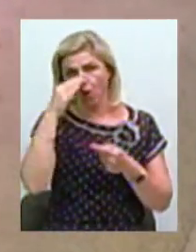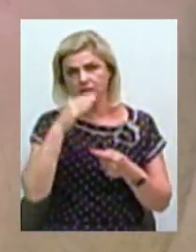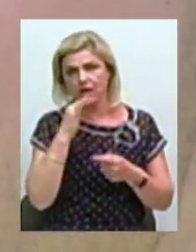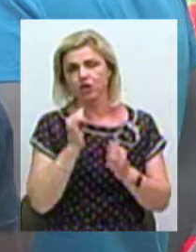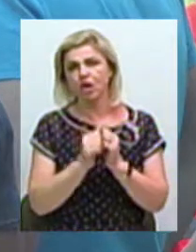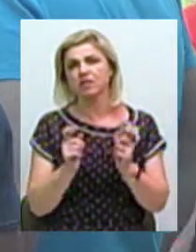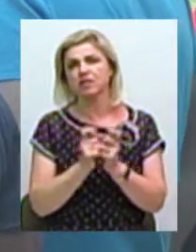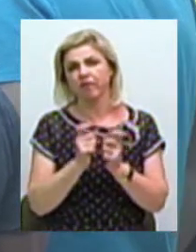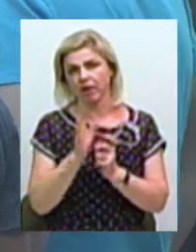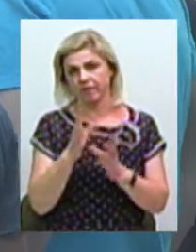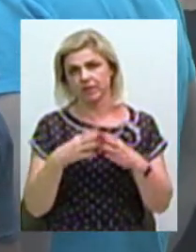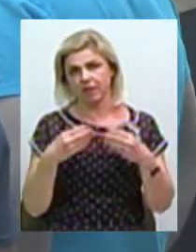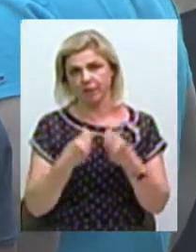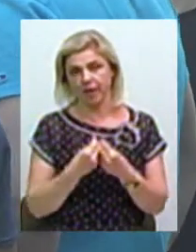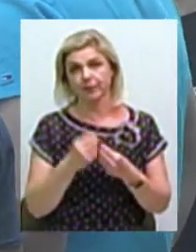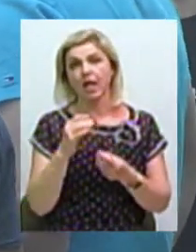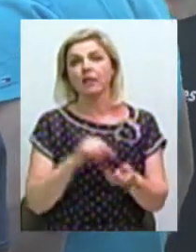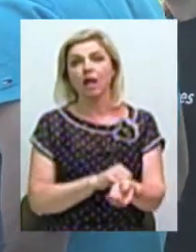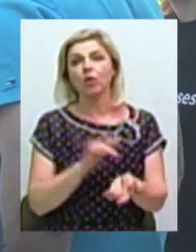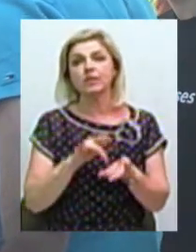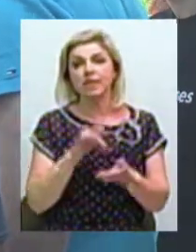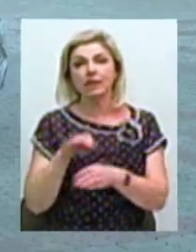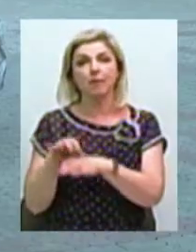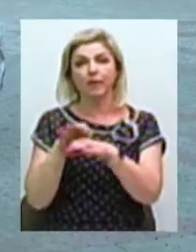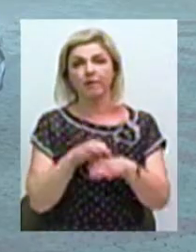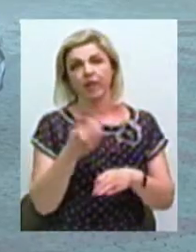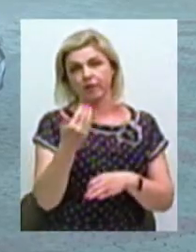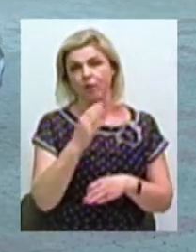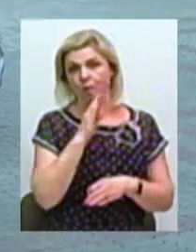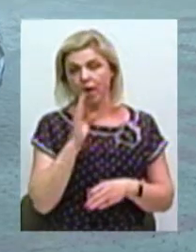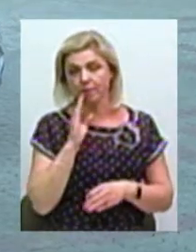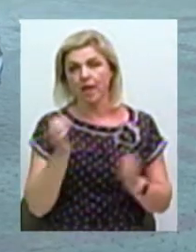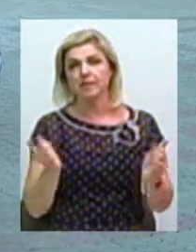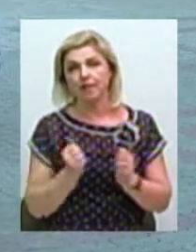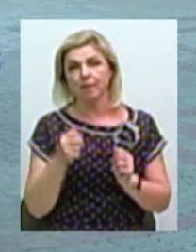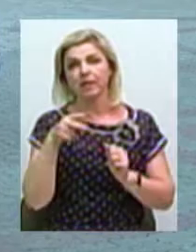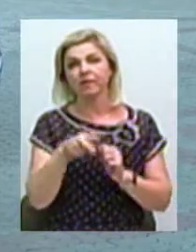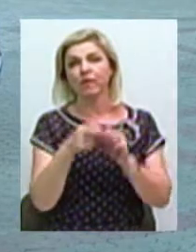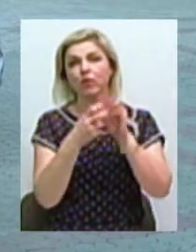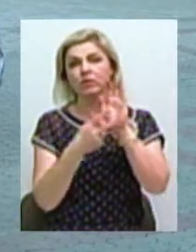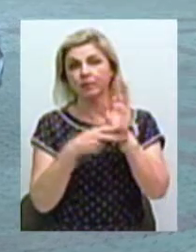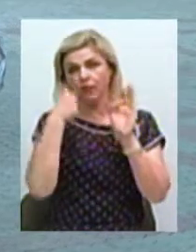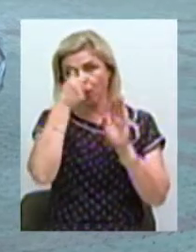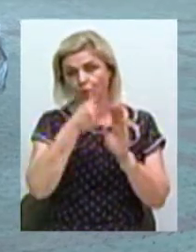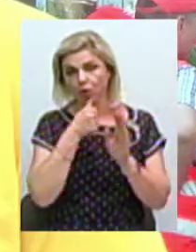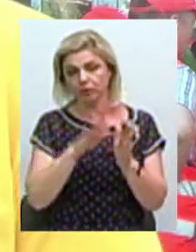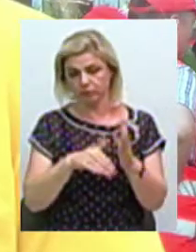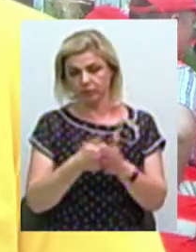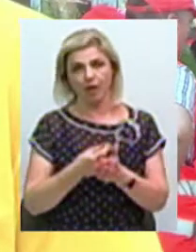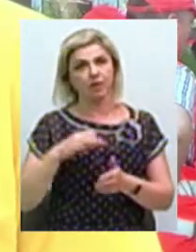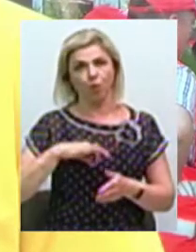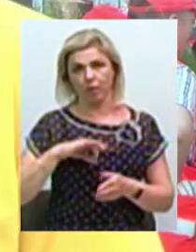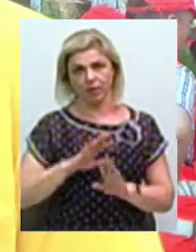До наркологічного центру «Друге дихання» чоловіка привела його мама. Від зими 2018 року наркотики не вживає.